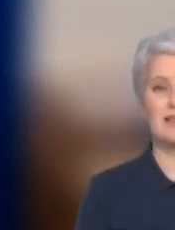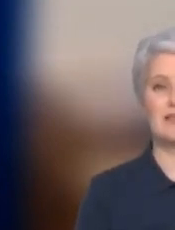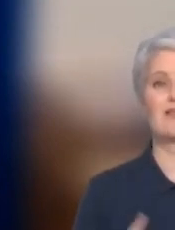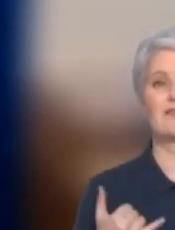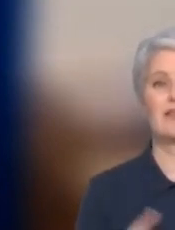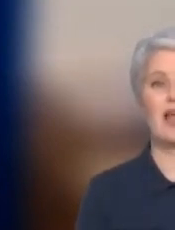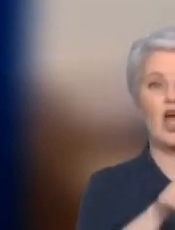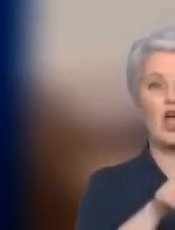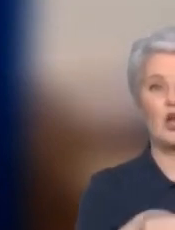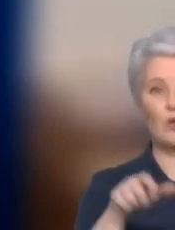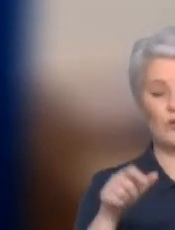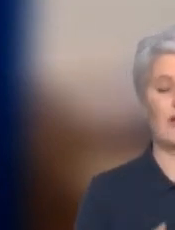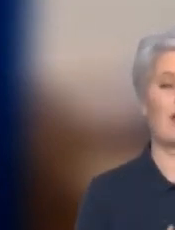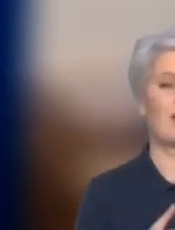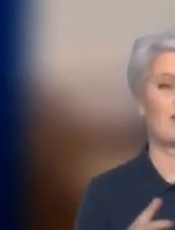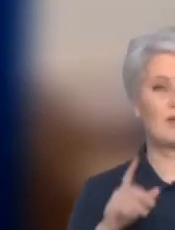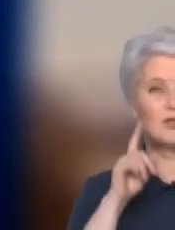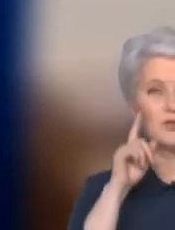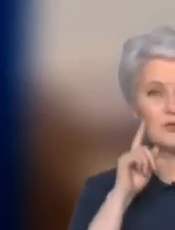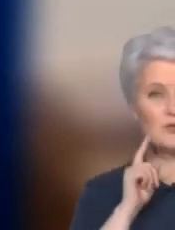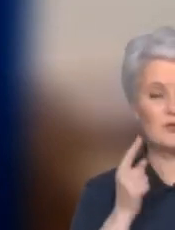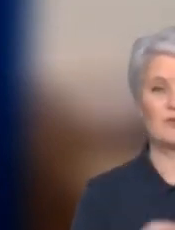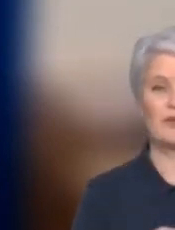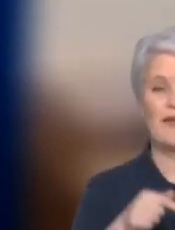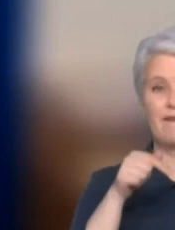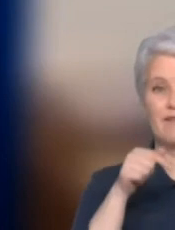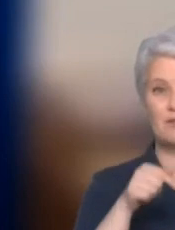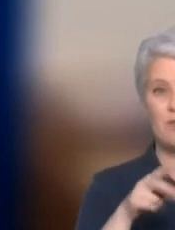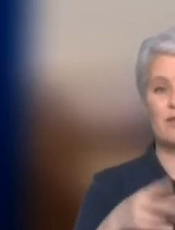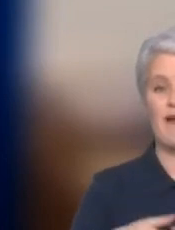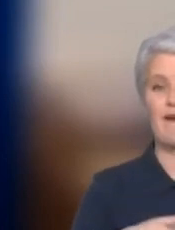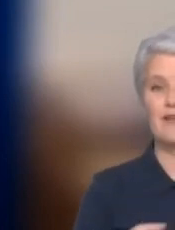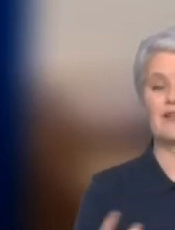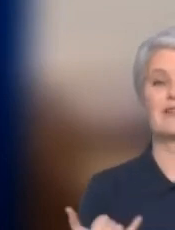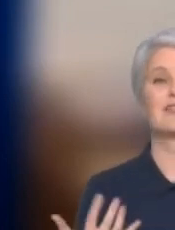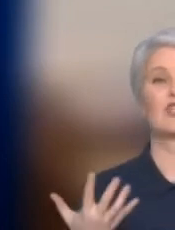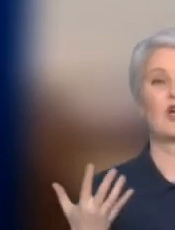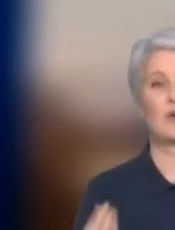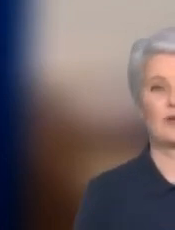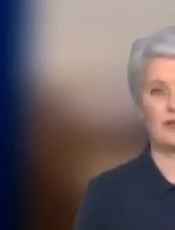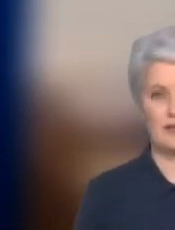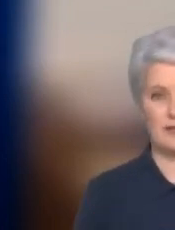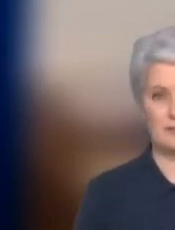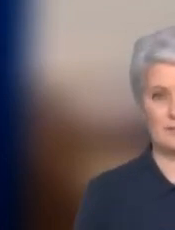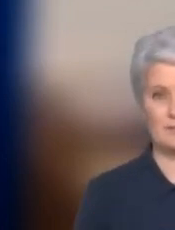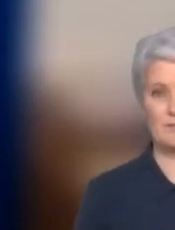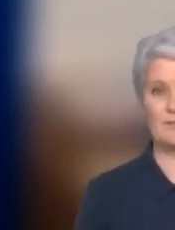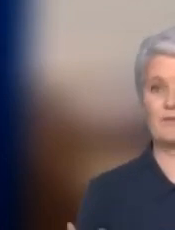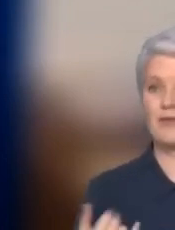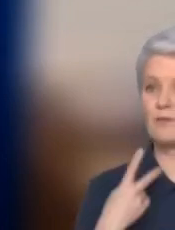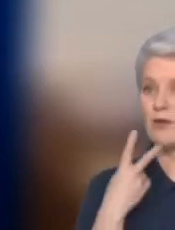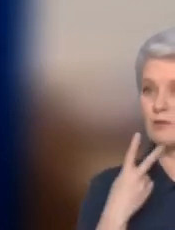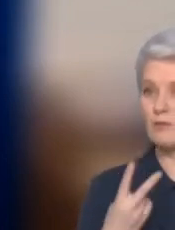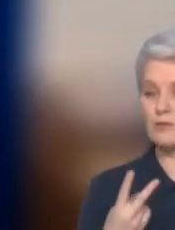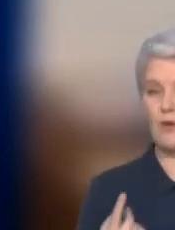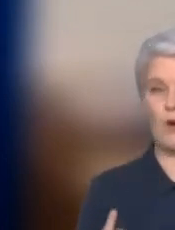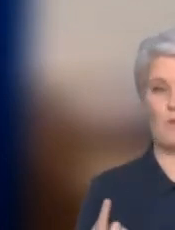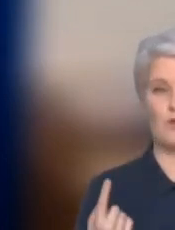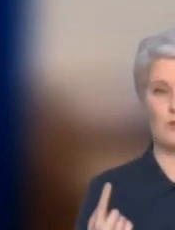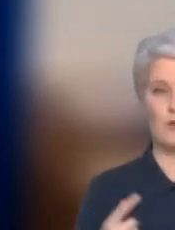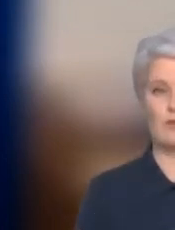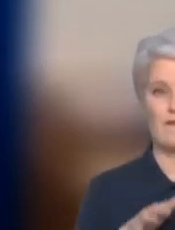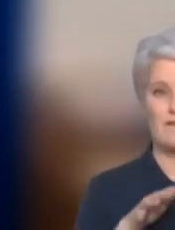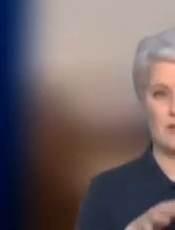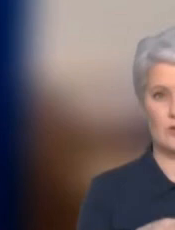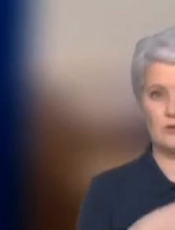і такими, що відповідають на виклики сьогодення. Що зараз ми бачимо, коли є повномасштабне вторгнення, багато людей виїхало